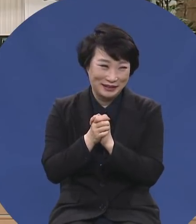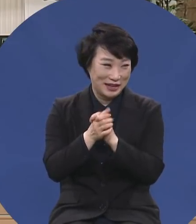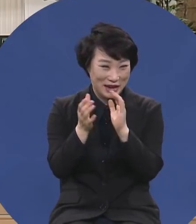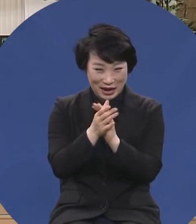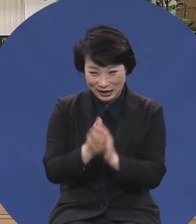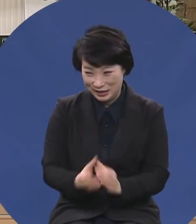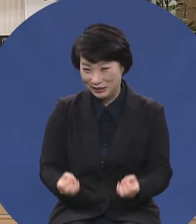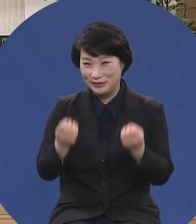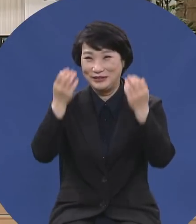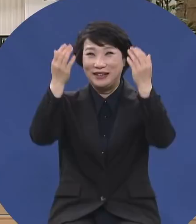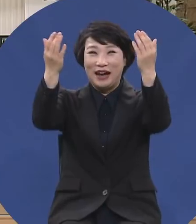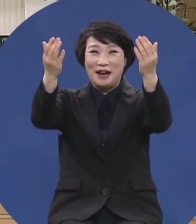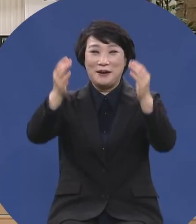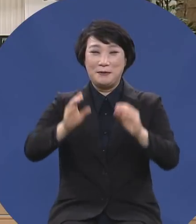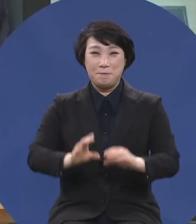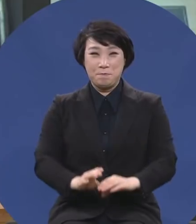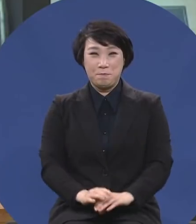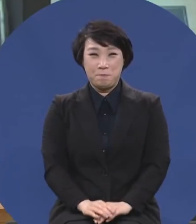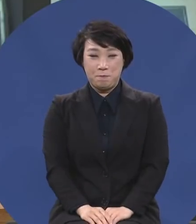할렐루야.